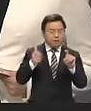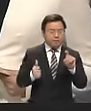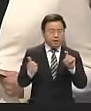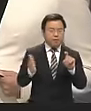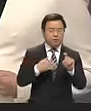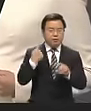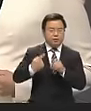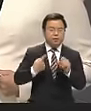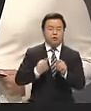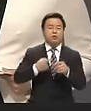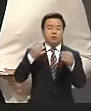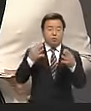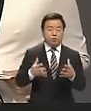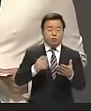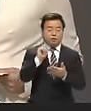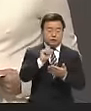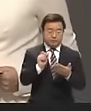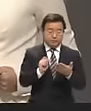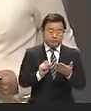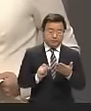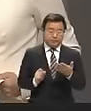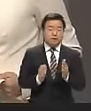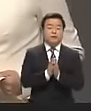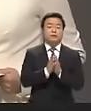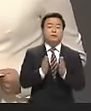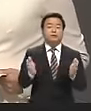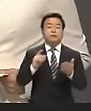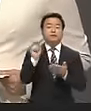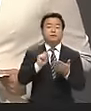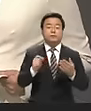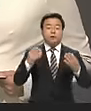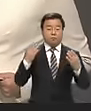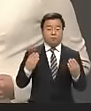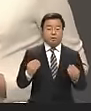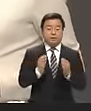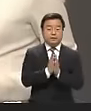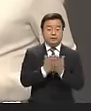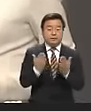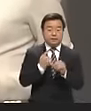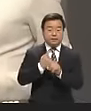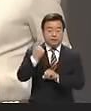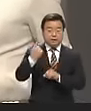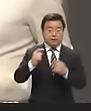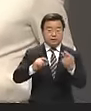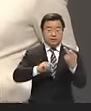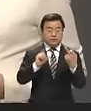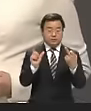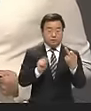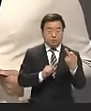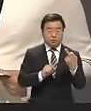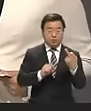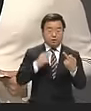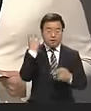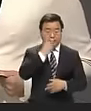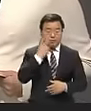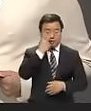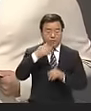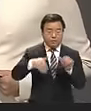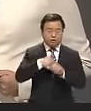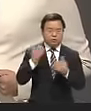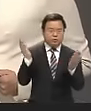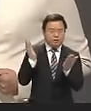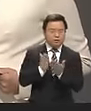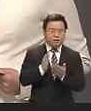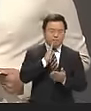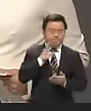집필 작업에 착수할 예정인데요 집필이 완료된 교과서는 내년 12월에 감수와 현장 적합성 검토 등을